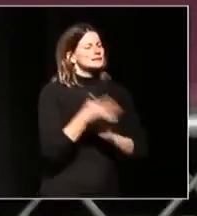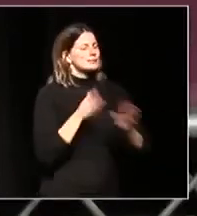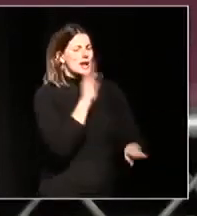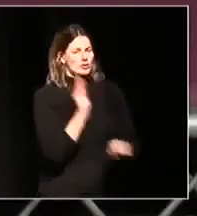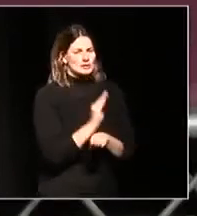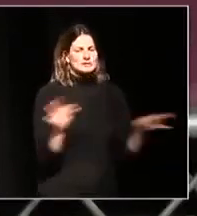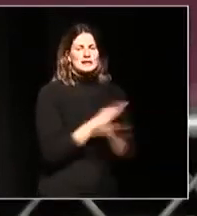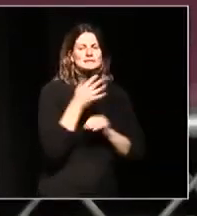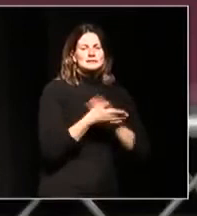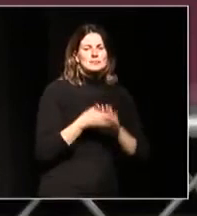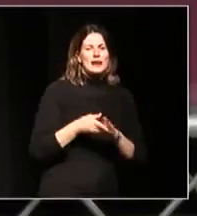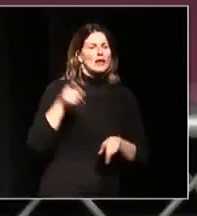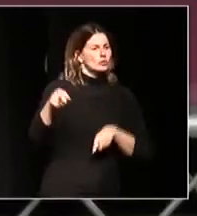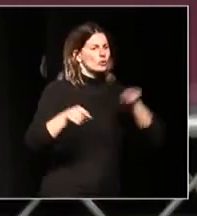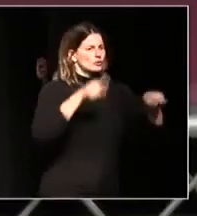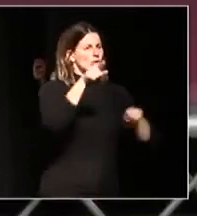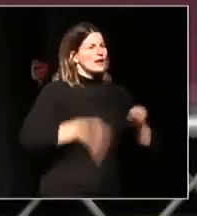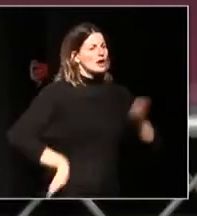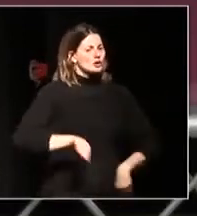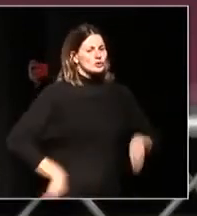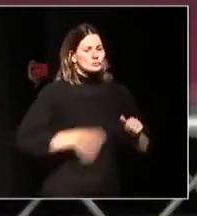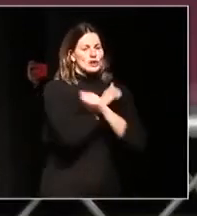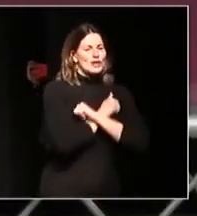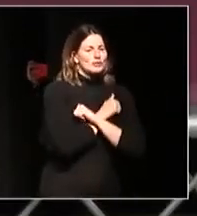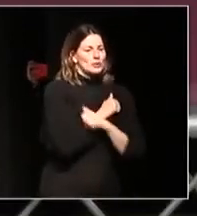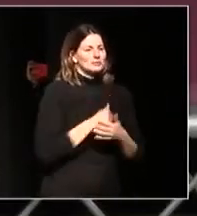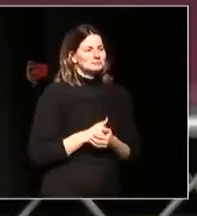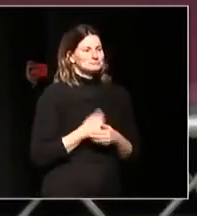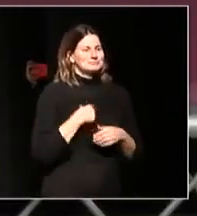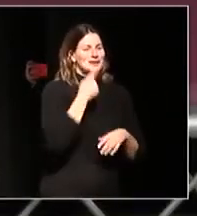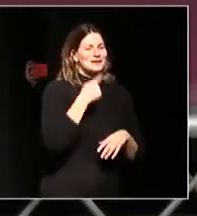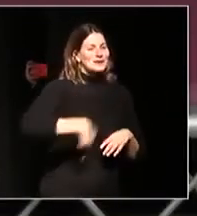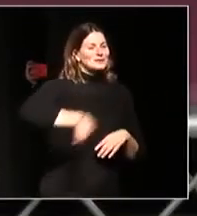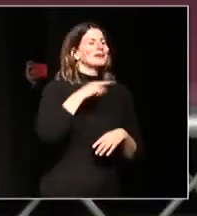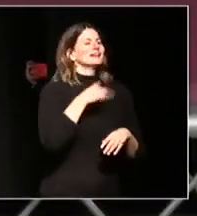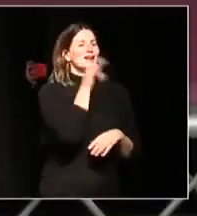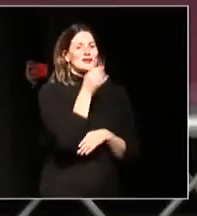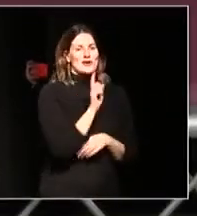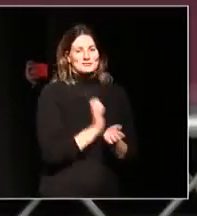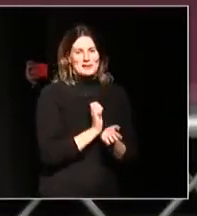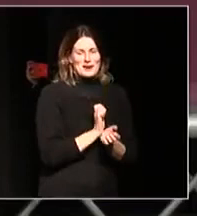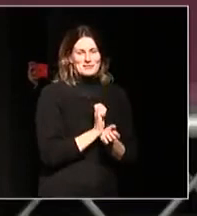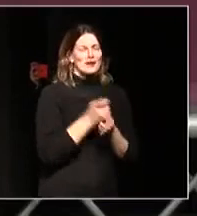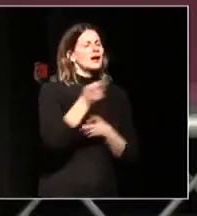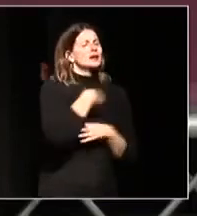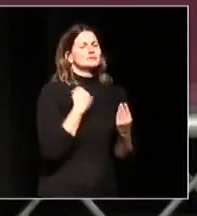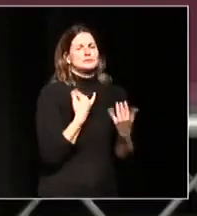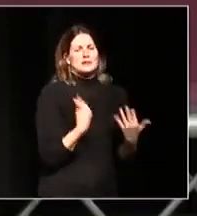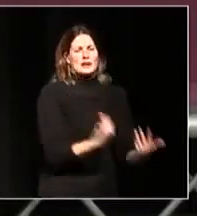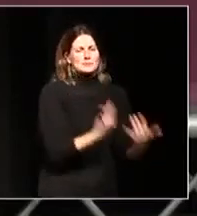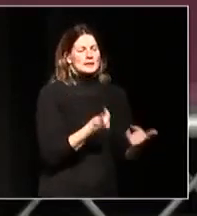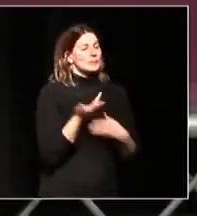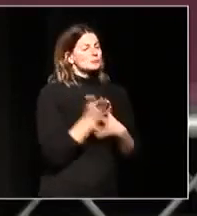d'educació, sense parlar d'atur, sense parlar de corrupció i de treball digne, quan ja ningú no ho esperava. I tots van anar molt ràpid a